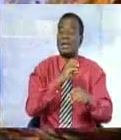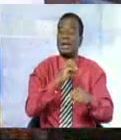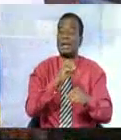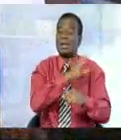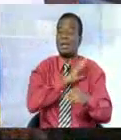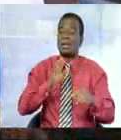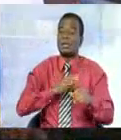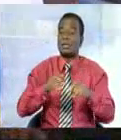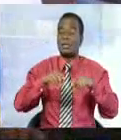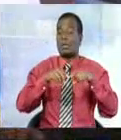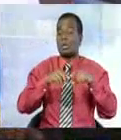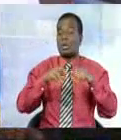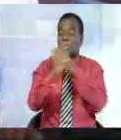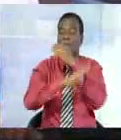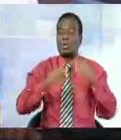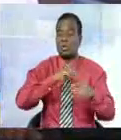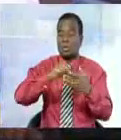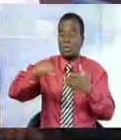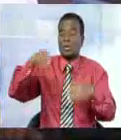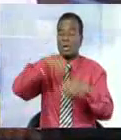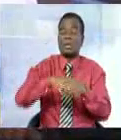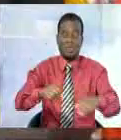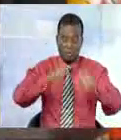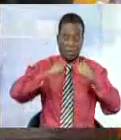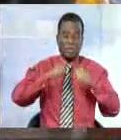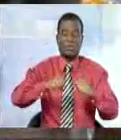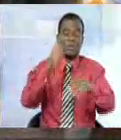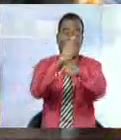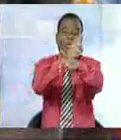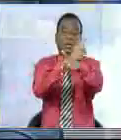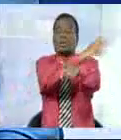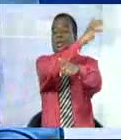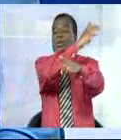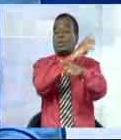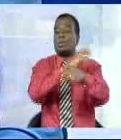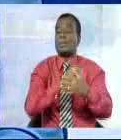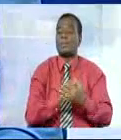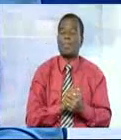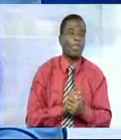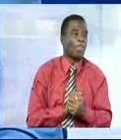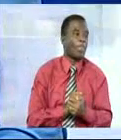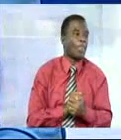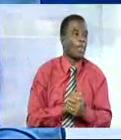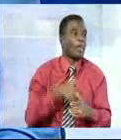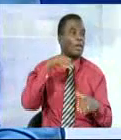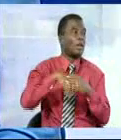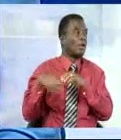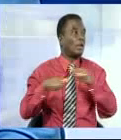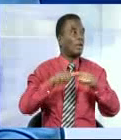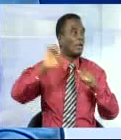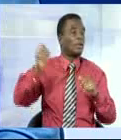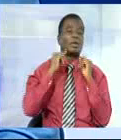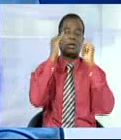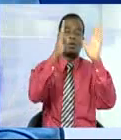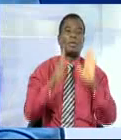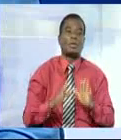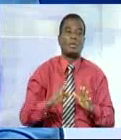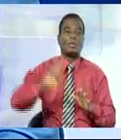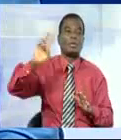régionaux doivent s'inscrire dans cette dynamique du développement. Dans l'actualité ivoirienne,